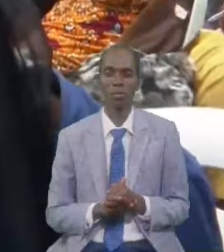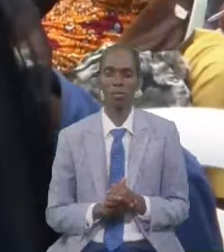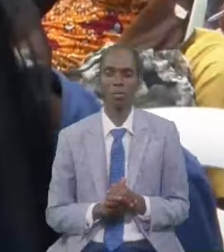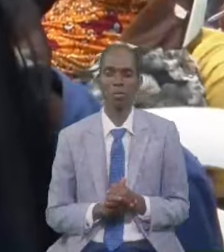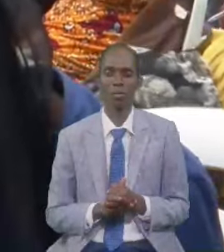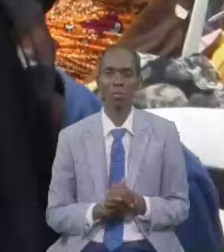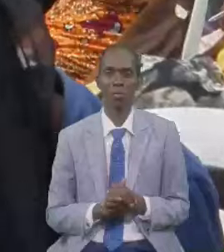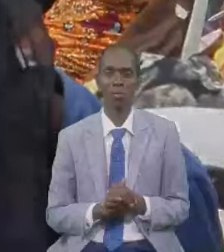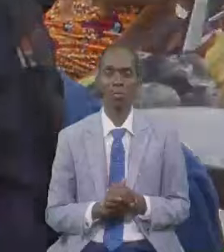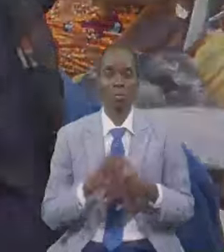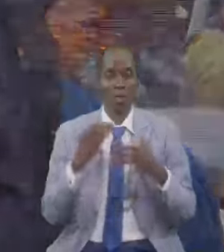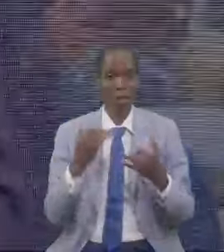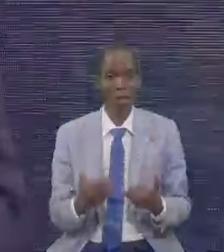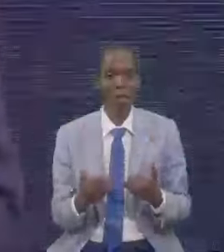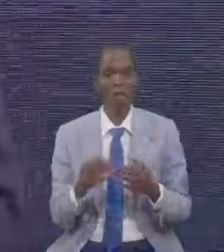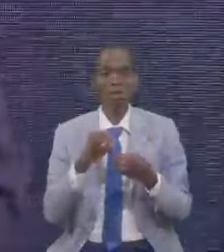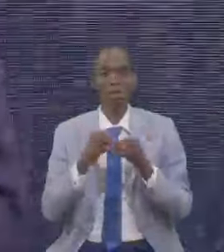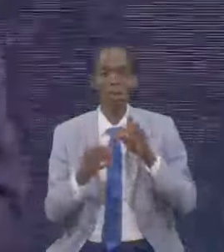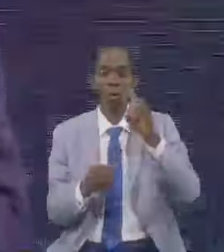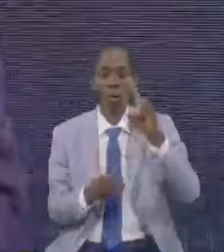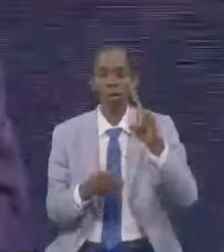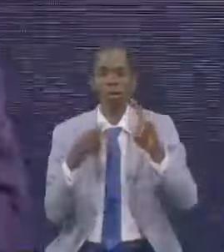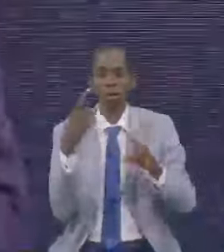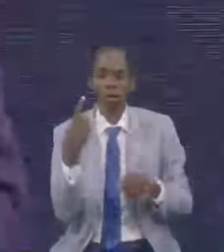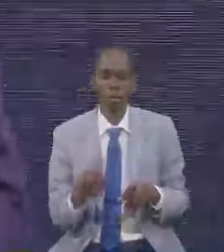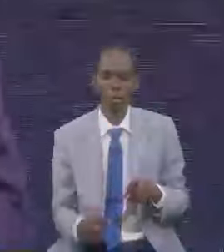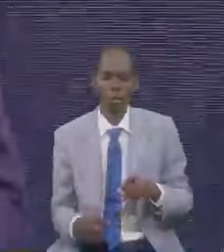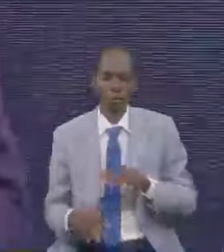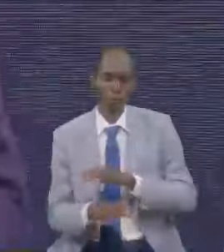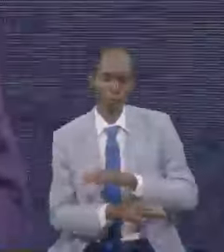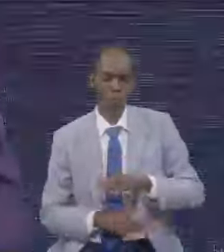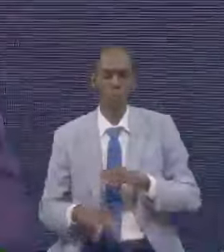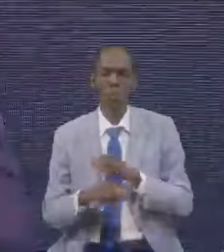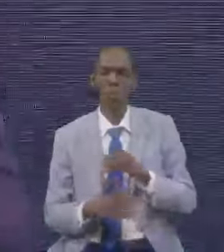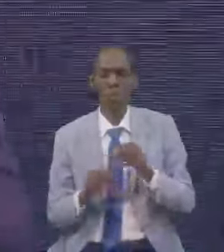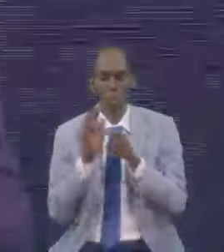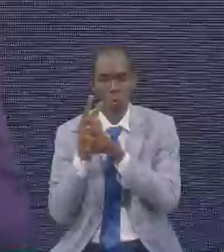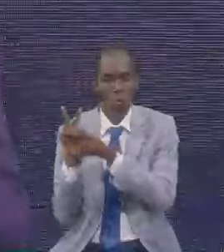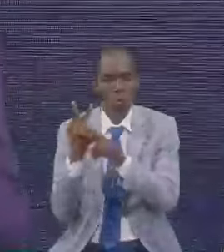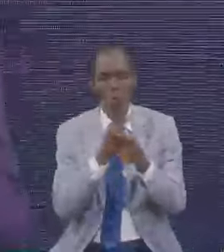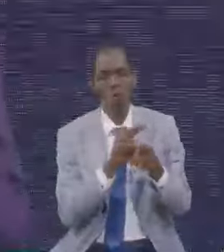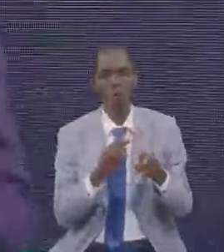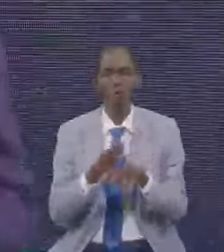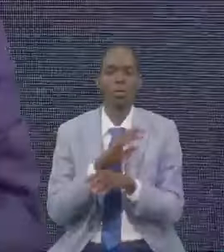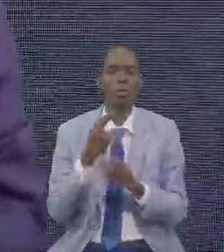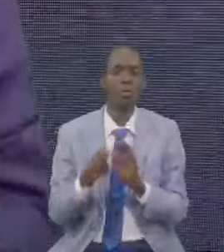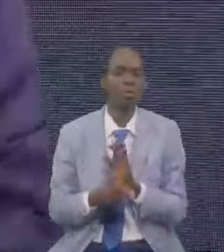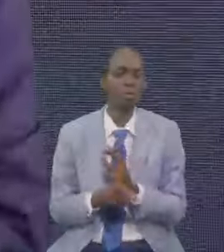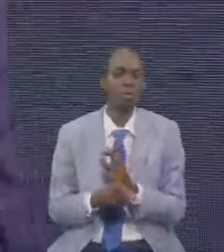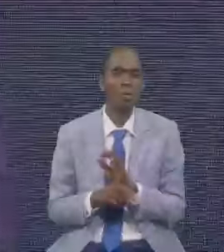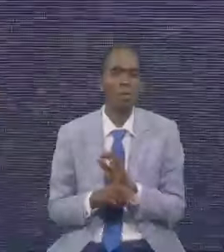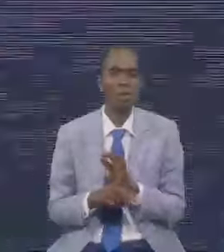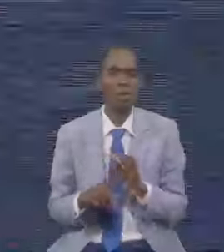we've got number one, the fundamental watchfulness. ఇక్కడ మొదటిగా పునాది విలువల్లో మెలకువగా ఉండడం. Virtuous